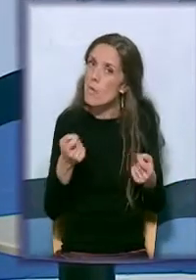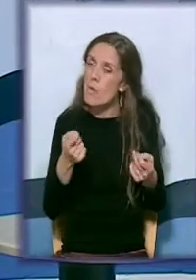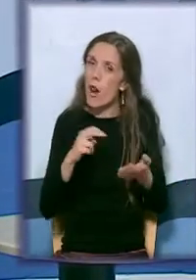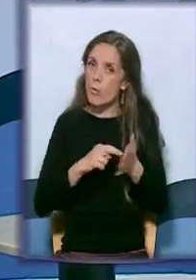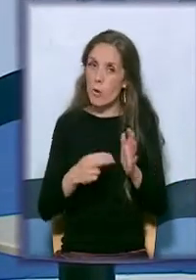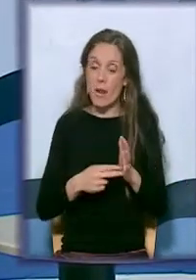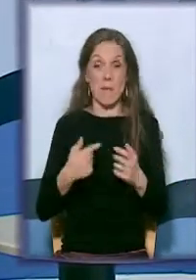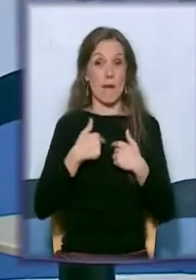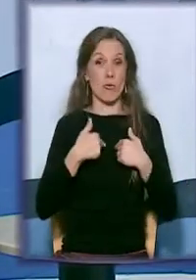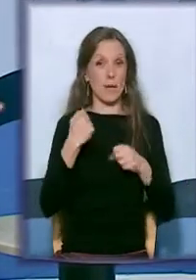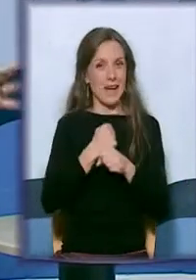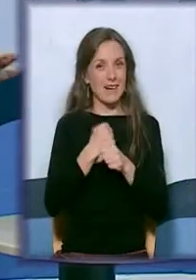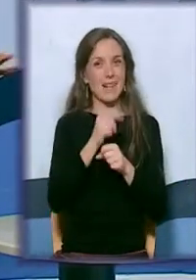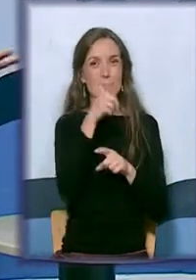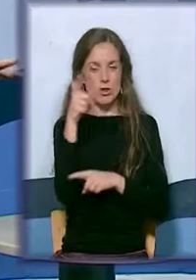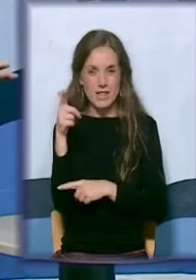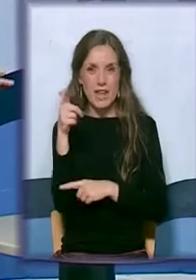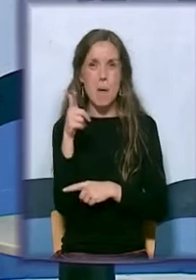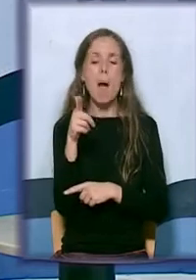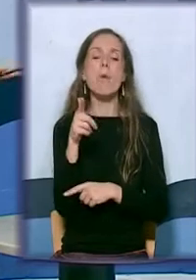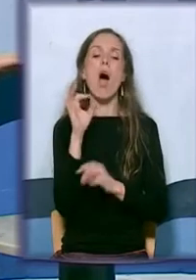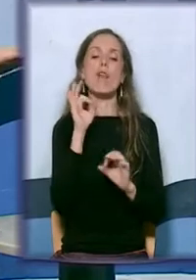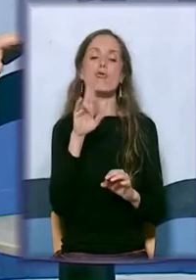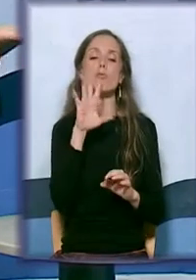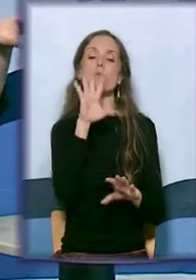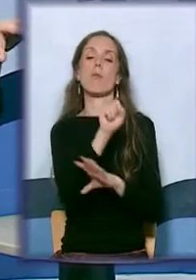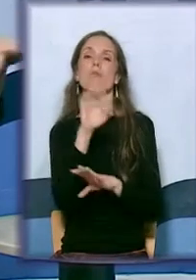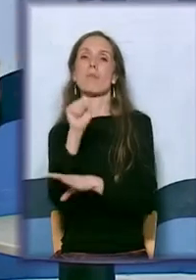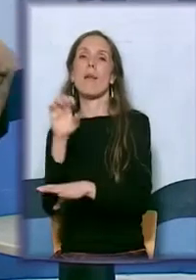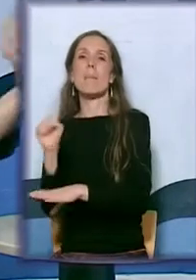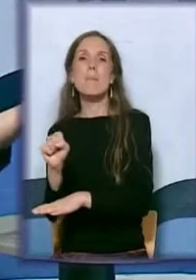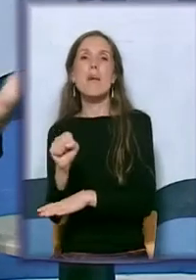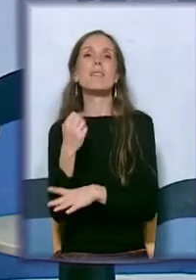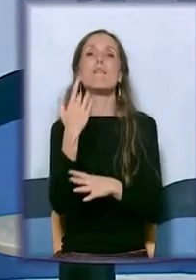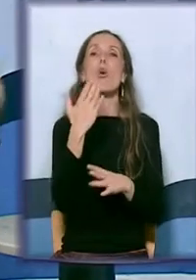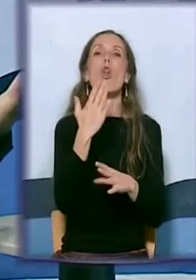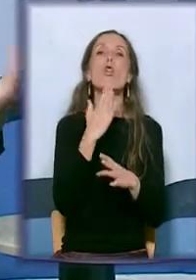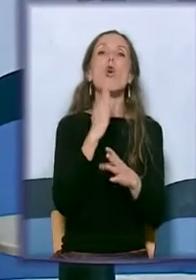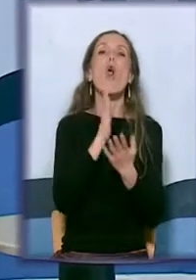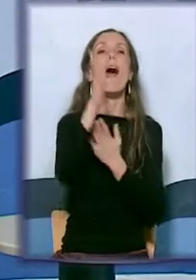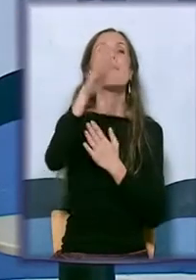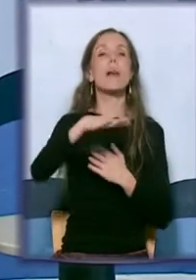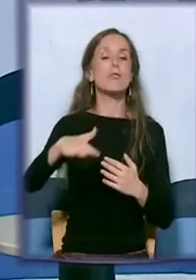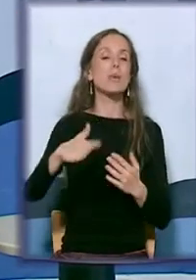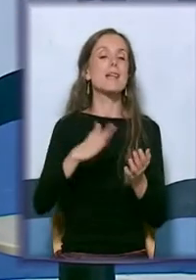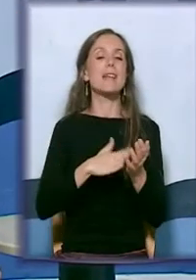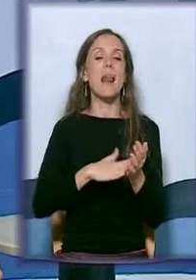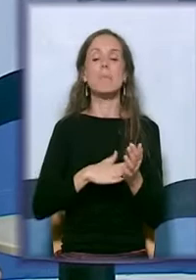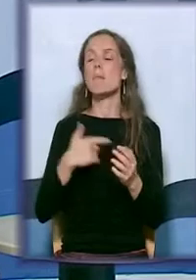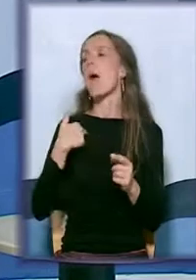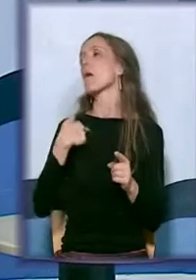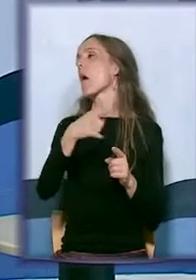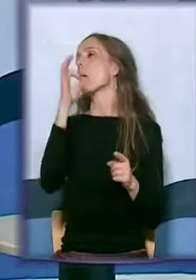radimo i snimamo, tačno možemo da vidimo koliko napreduju deca u odnosu na recimo 3 ili 6 meseci ukoliko se pojavljujemo i